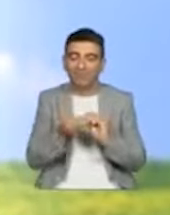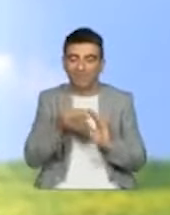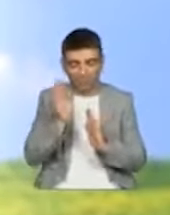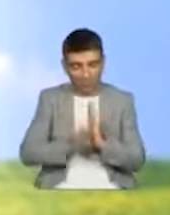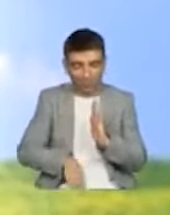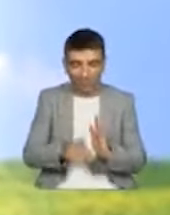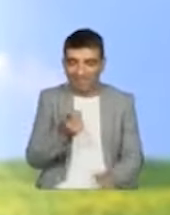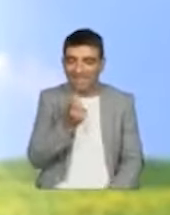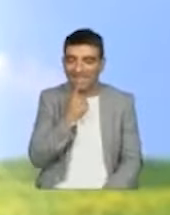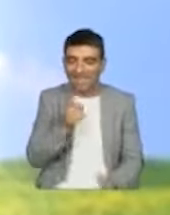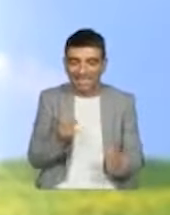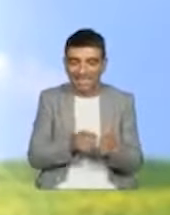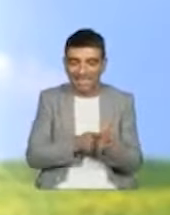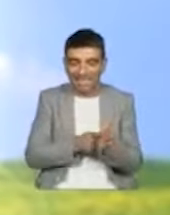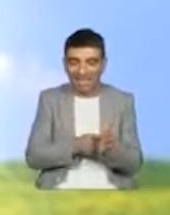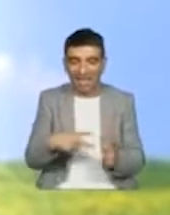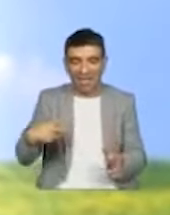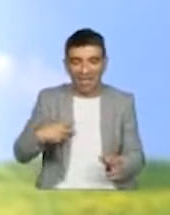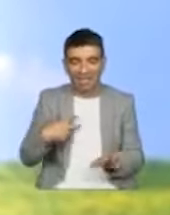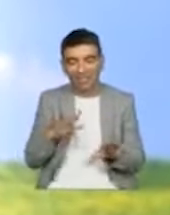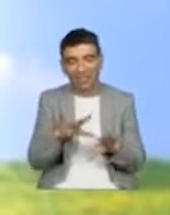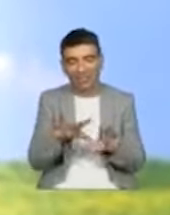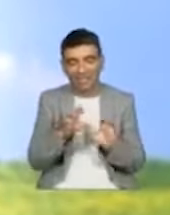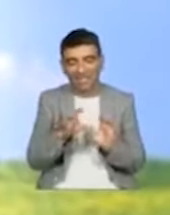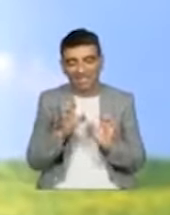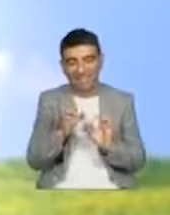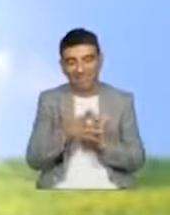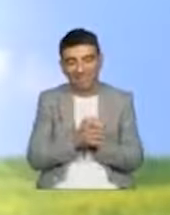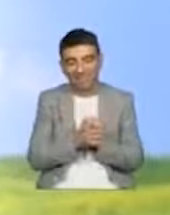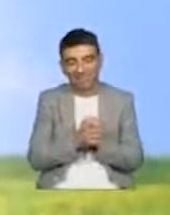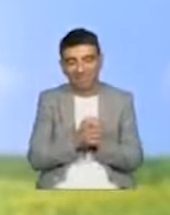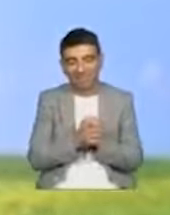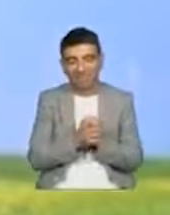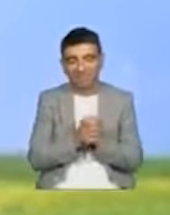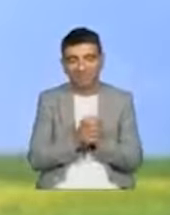dila, oh. Aşkından çektim çila, haydi.